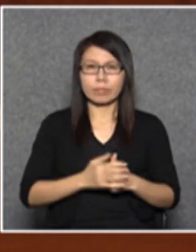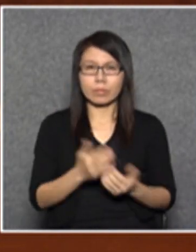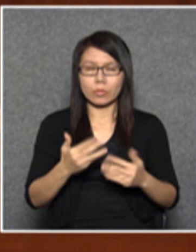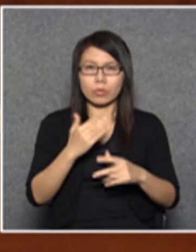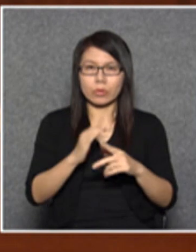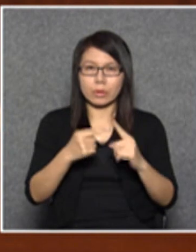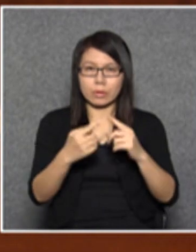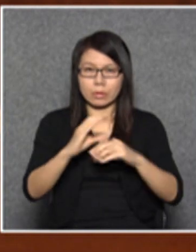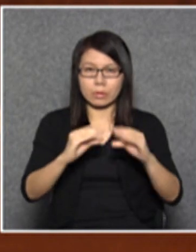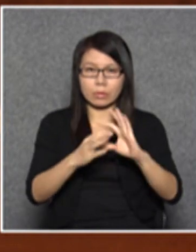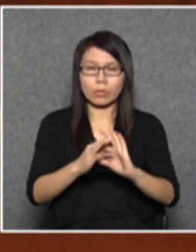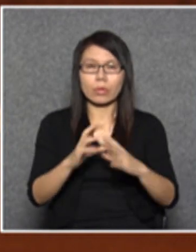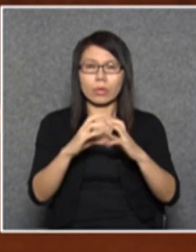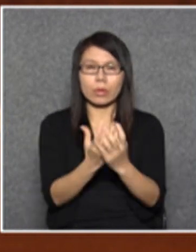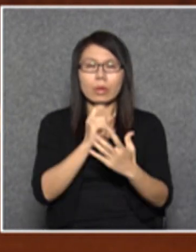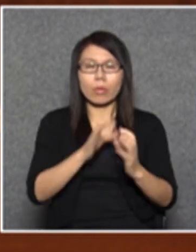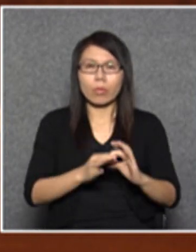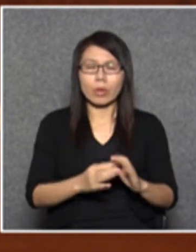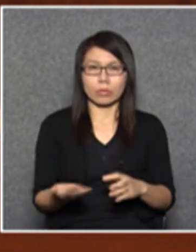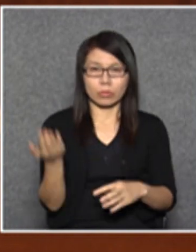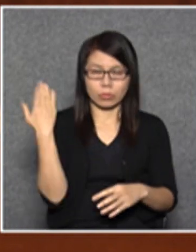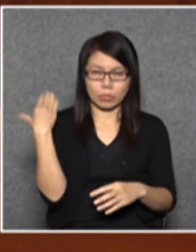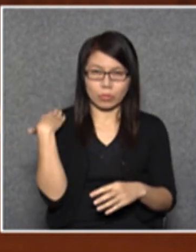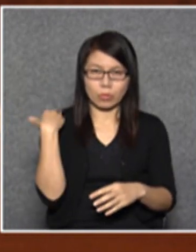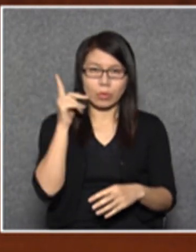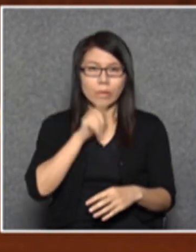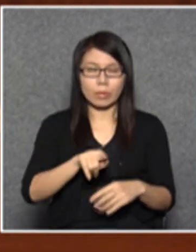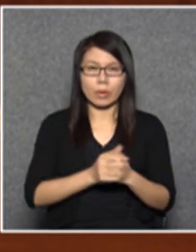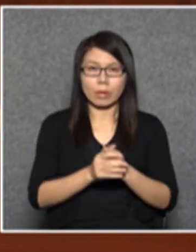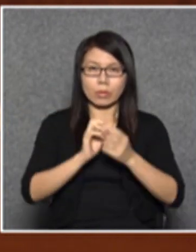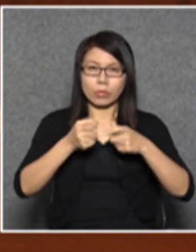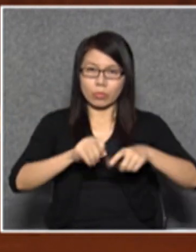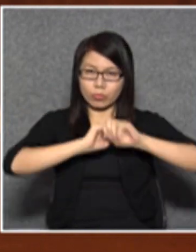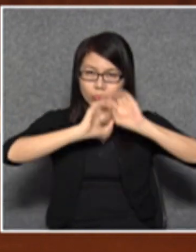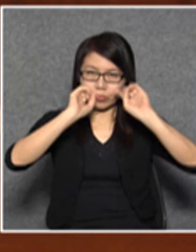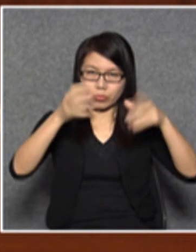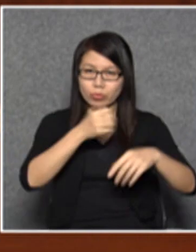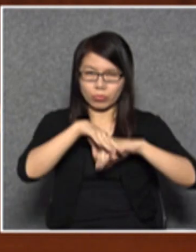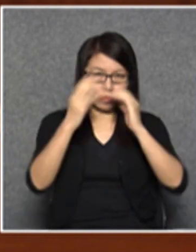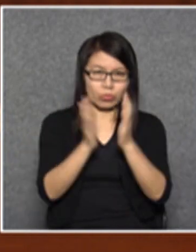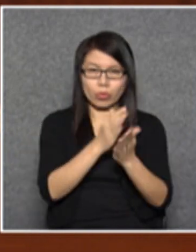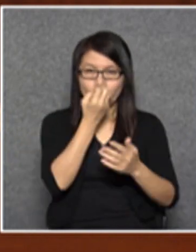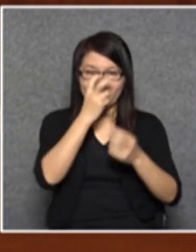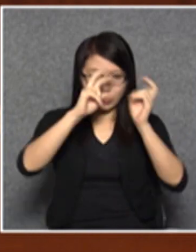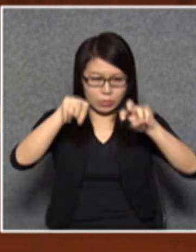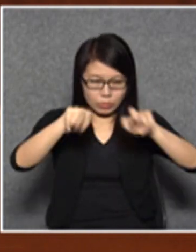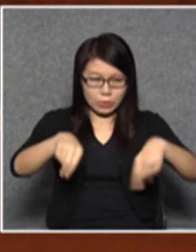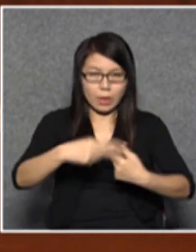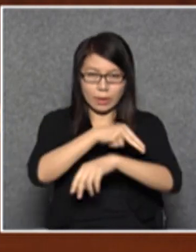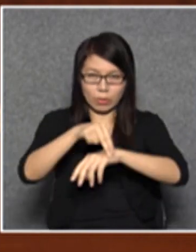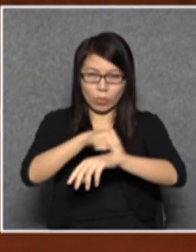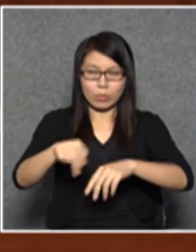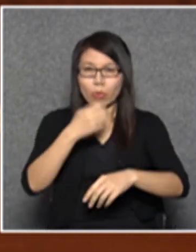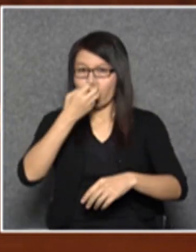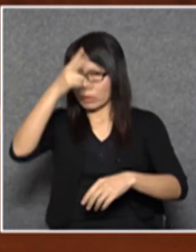在上個星期公布嗰個全港性的調查同埋計劃咧，同特區政府嗰個關注